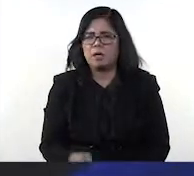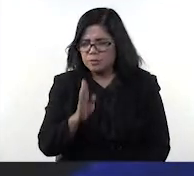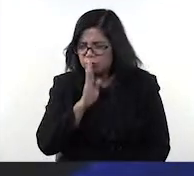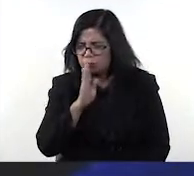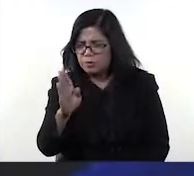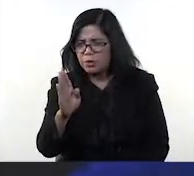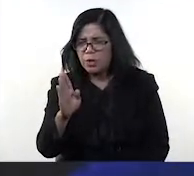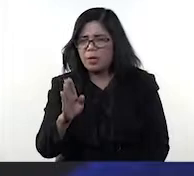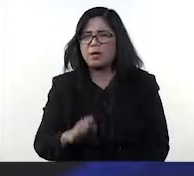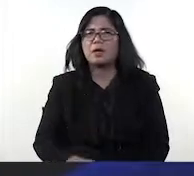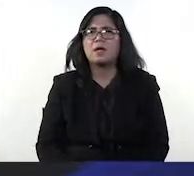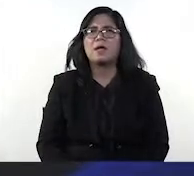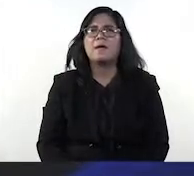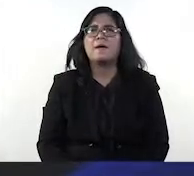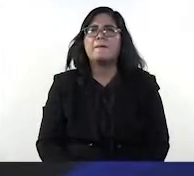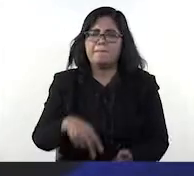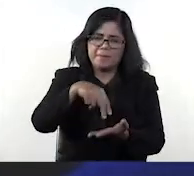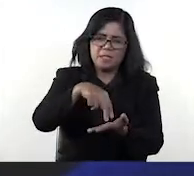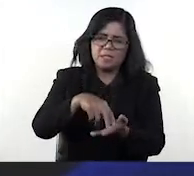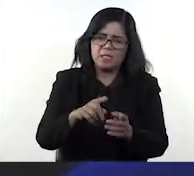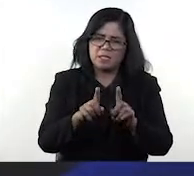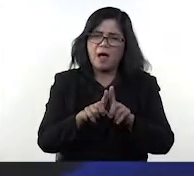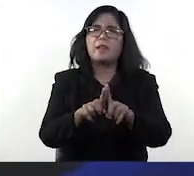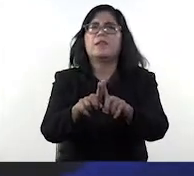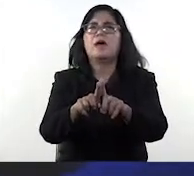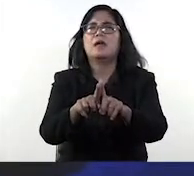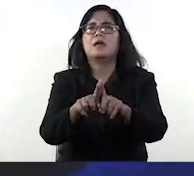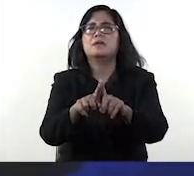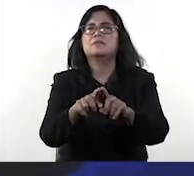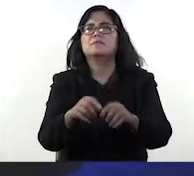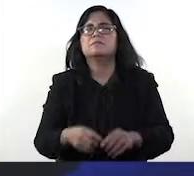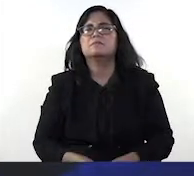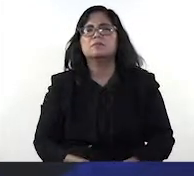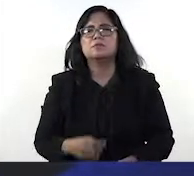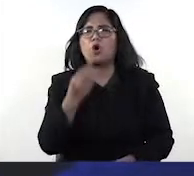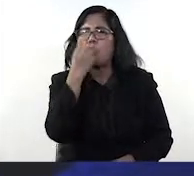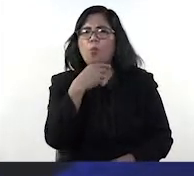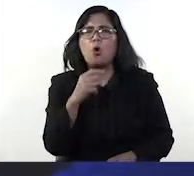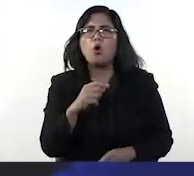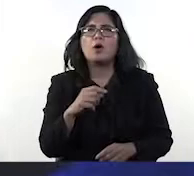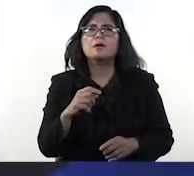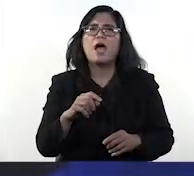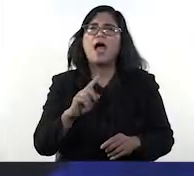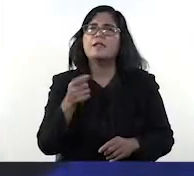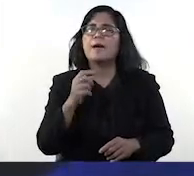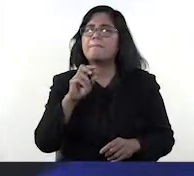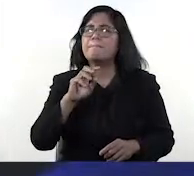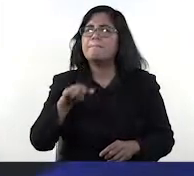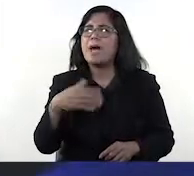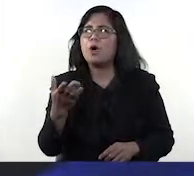Hai cucu Raja kalau memang kau percaya berdiri di altar yang ngomong hal yang sama terserah urusan lu ama Tuhan istilahnya buat